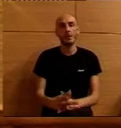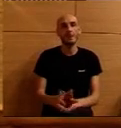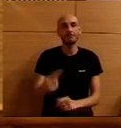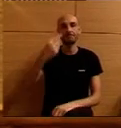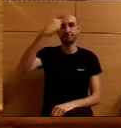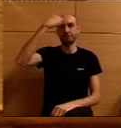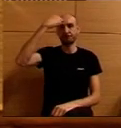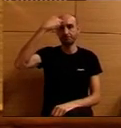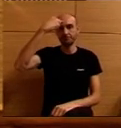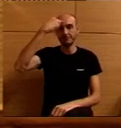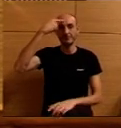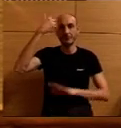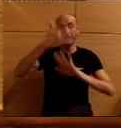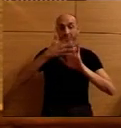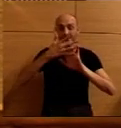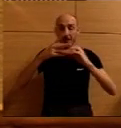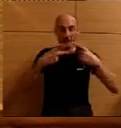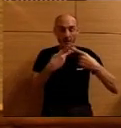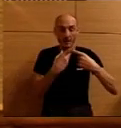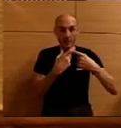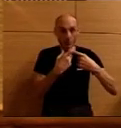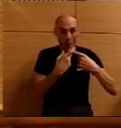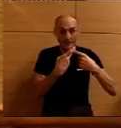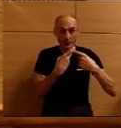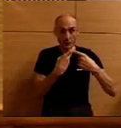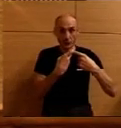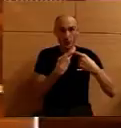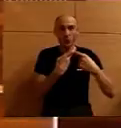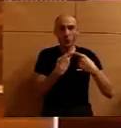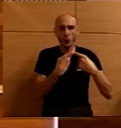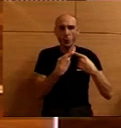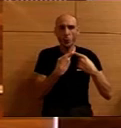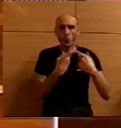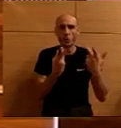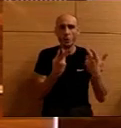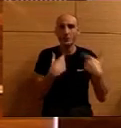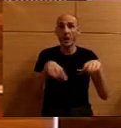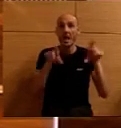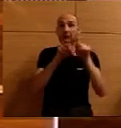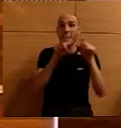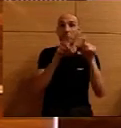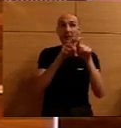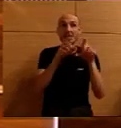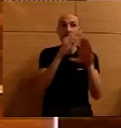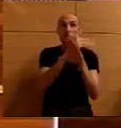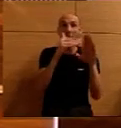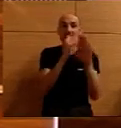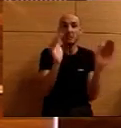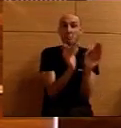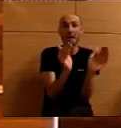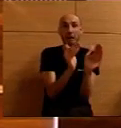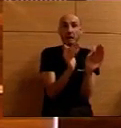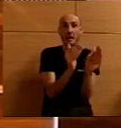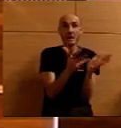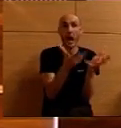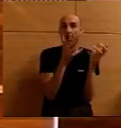parlant d'un impost que, com bé s'ha dit, no beneficia les mitjanes i xicotetes empreses, que són les que garanteixen una